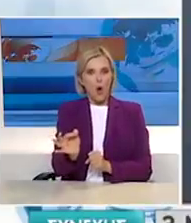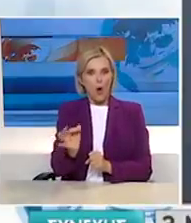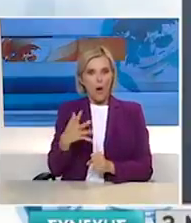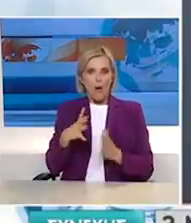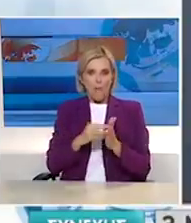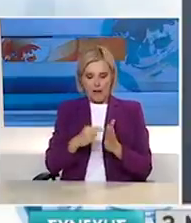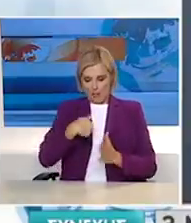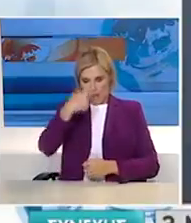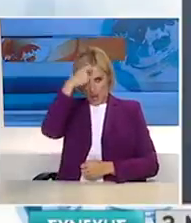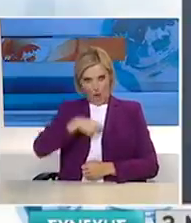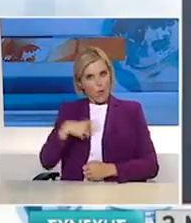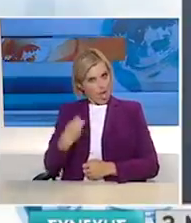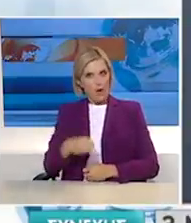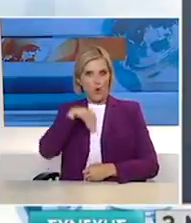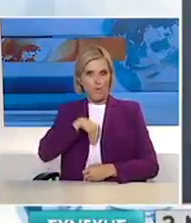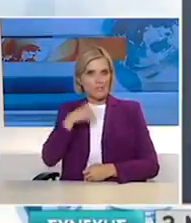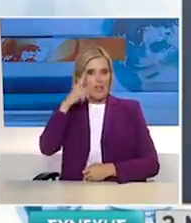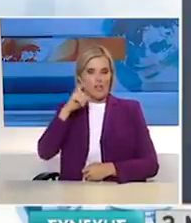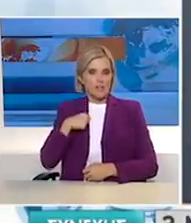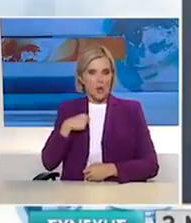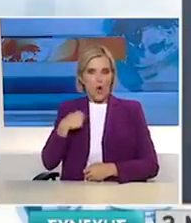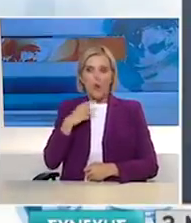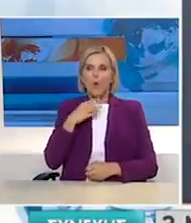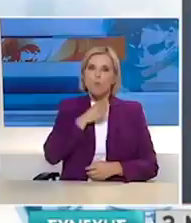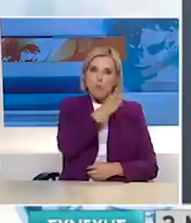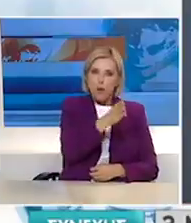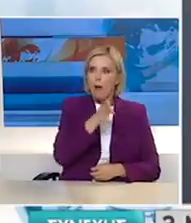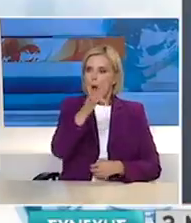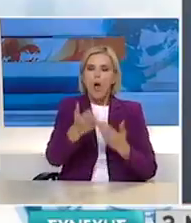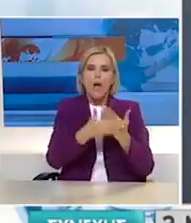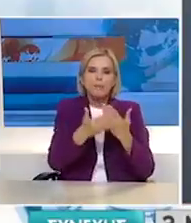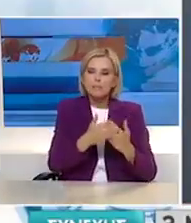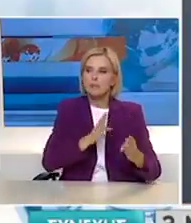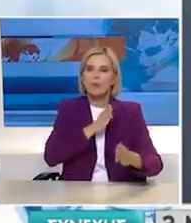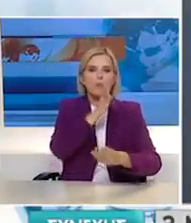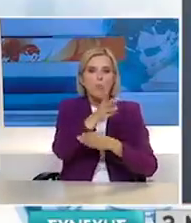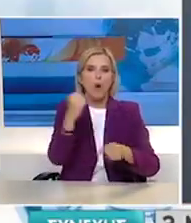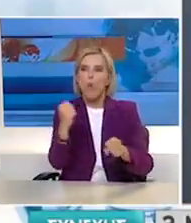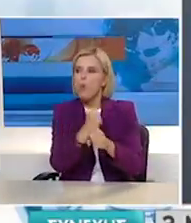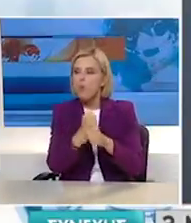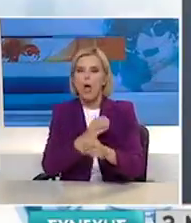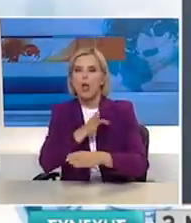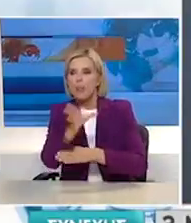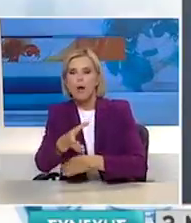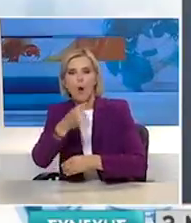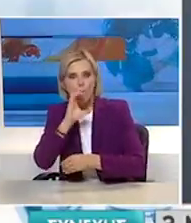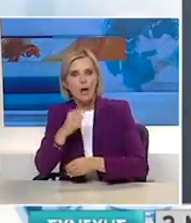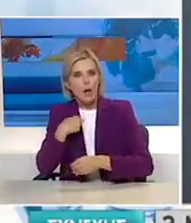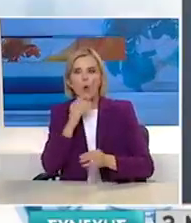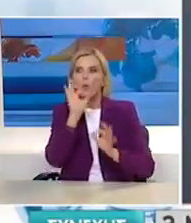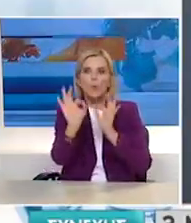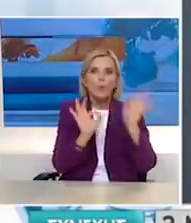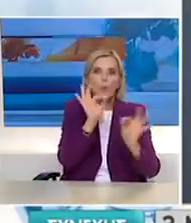άλλους, οι οποίοι δεκάδες άλλοι τις επόμενες μέρες μεταφέρουν σε άλλο κλειστό χώρο, το παράδειγμα με την Κορέα και τα night club, είναι ένα